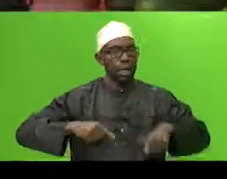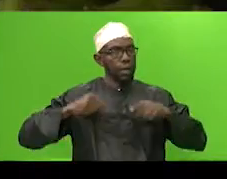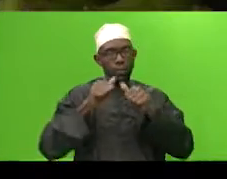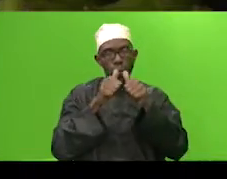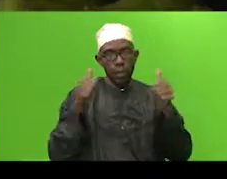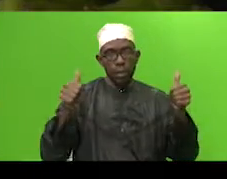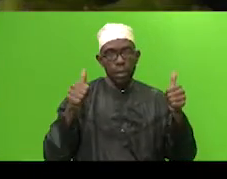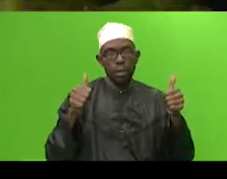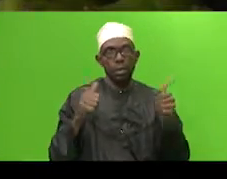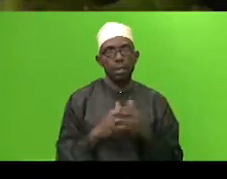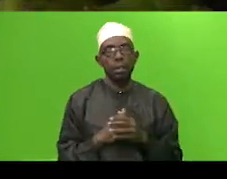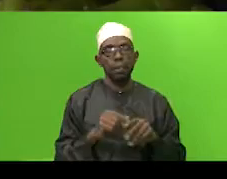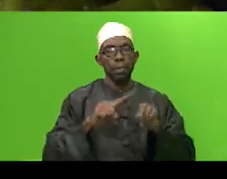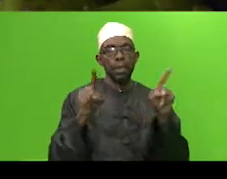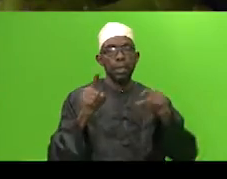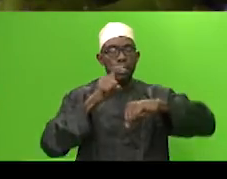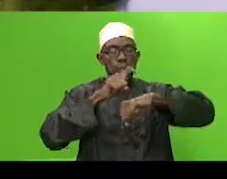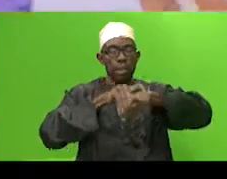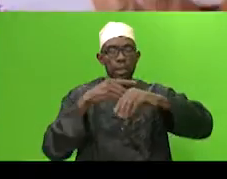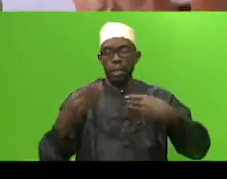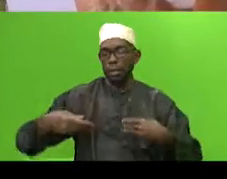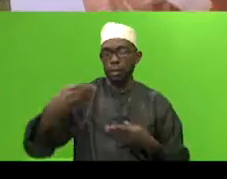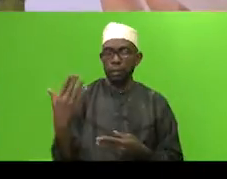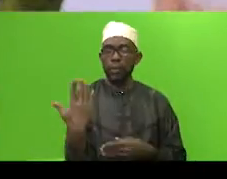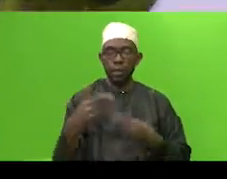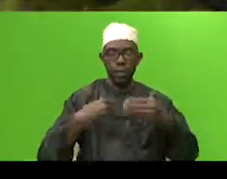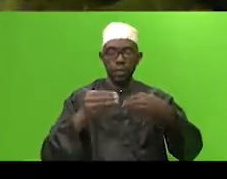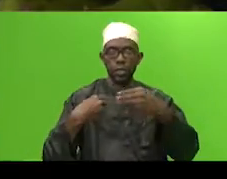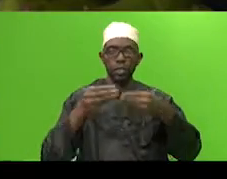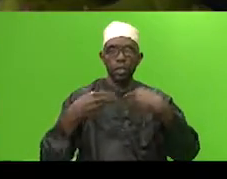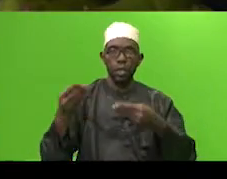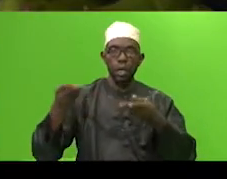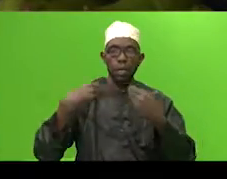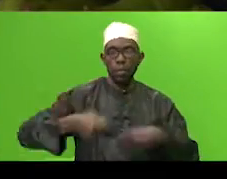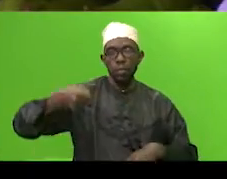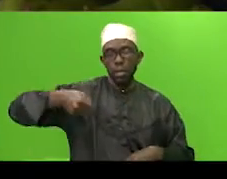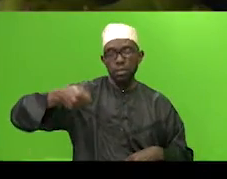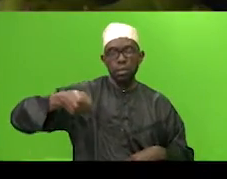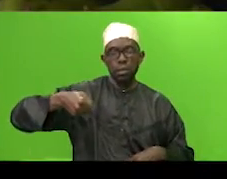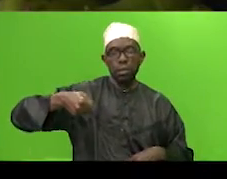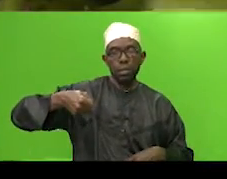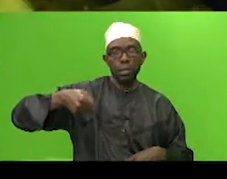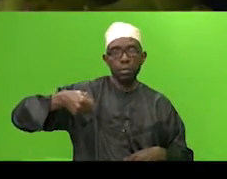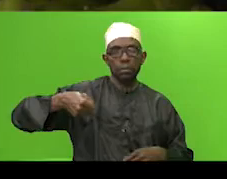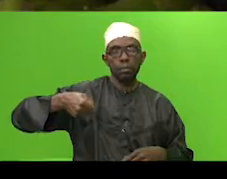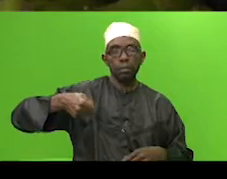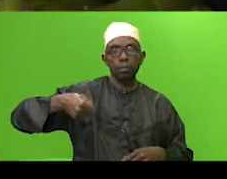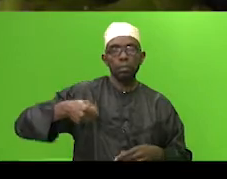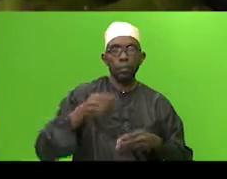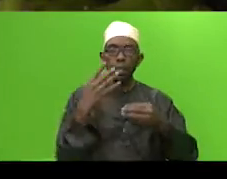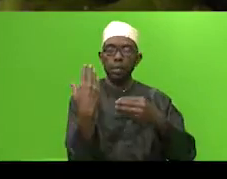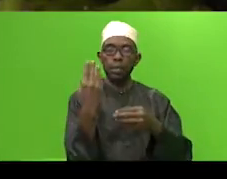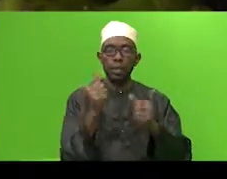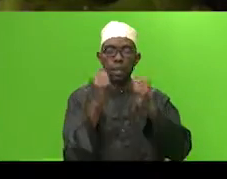mazuri. Lakini wakati hizi makaratasi zilikuja, unapata kamzigo kama ni kama dania ni ya